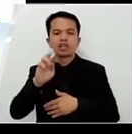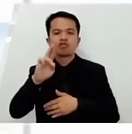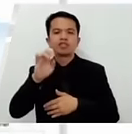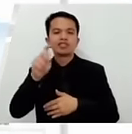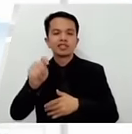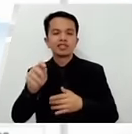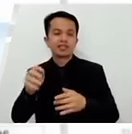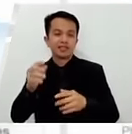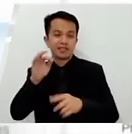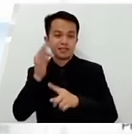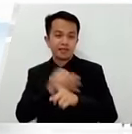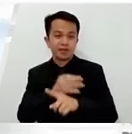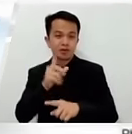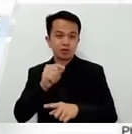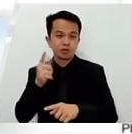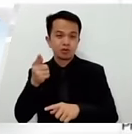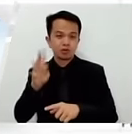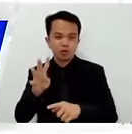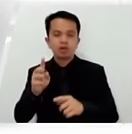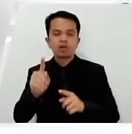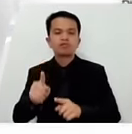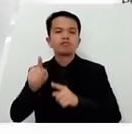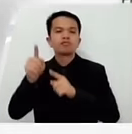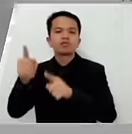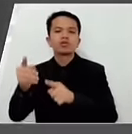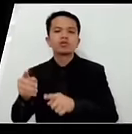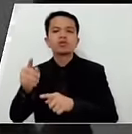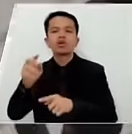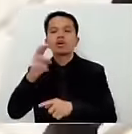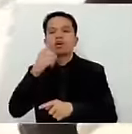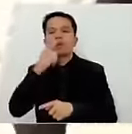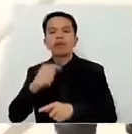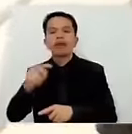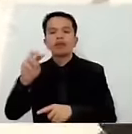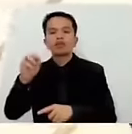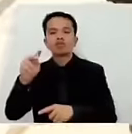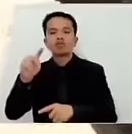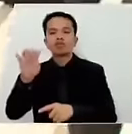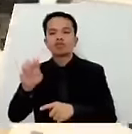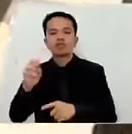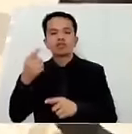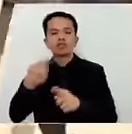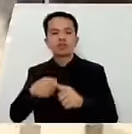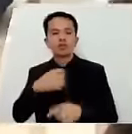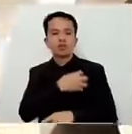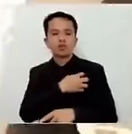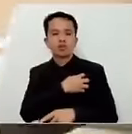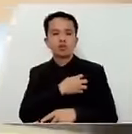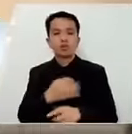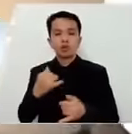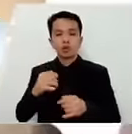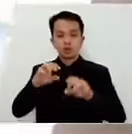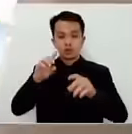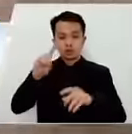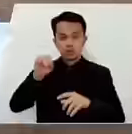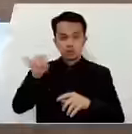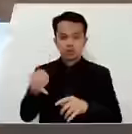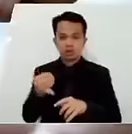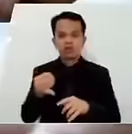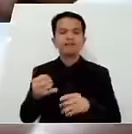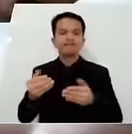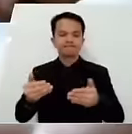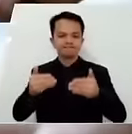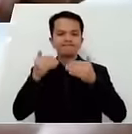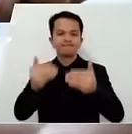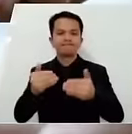2024, nang ilagay si Teves sa red notice ng Interpol. Ayon sa Department of Justice, wala nang hadlang sa pagpapauwi kay Teves.